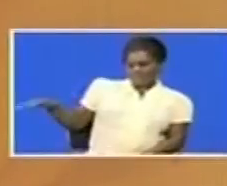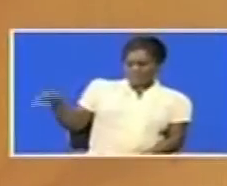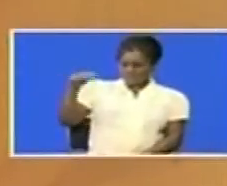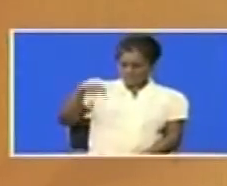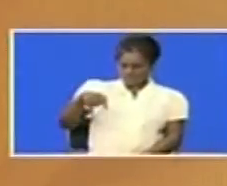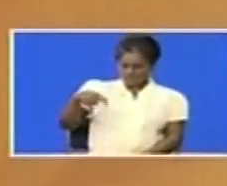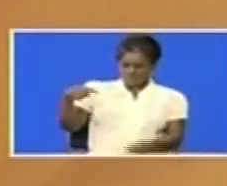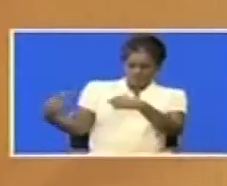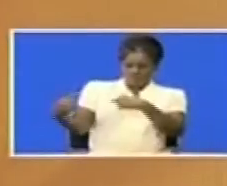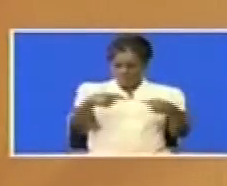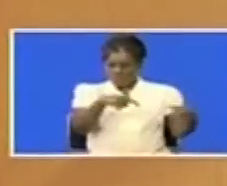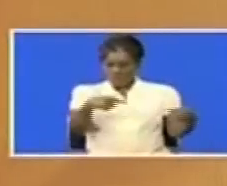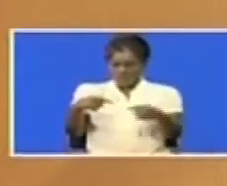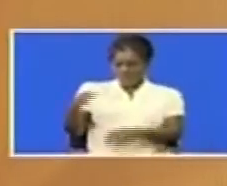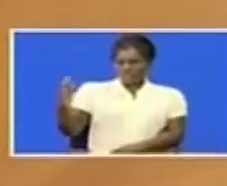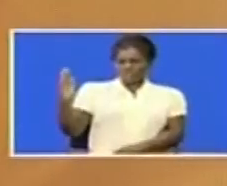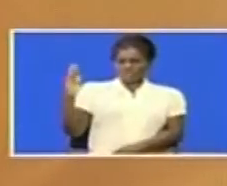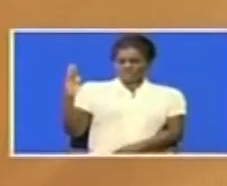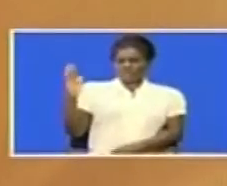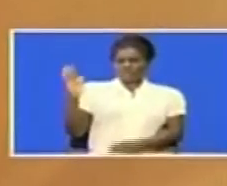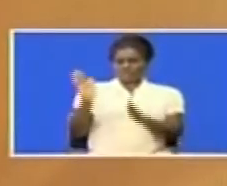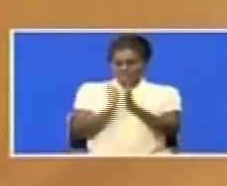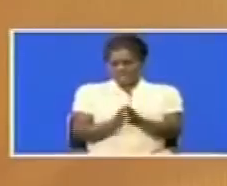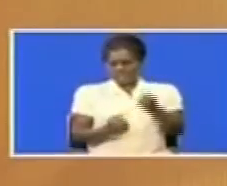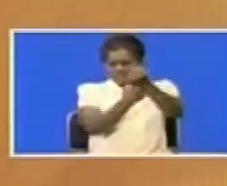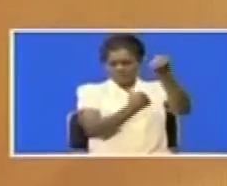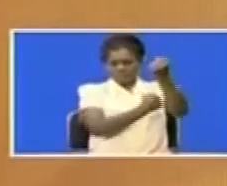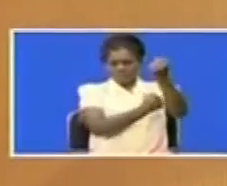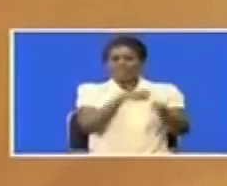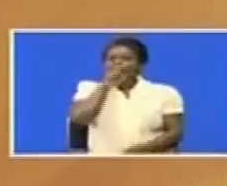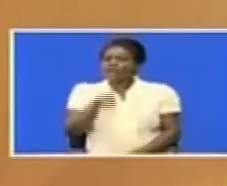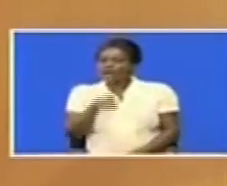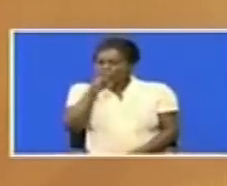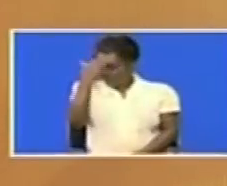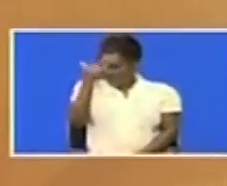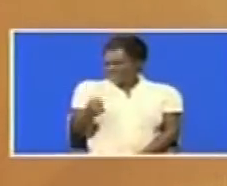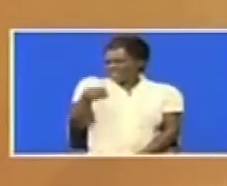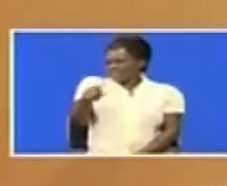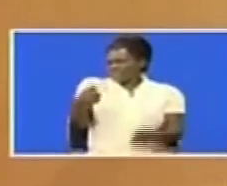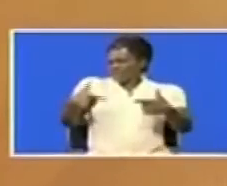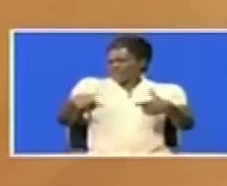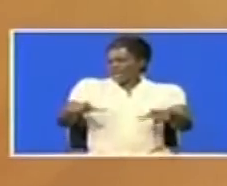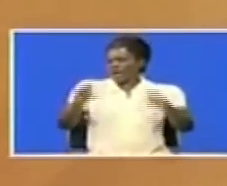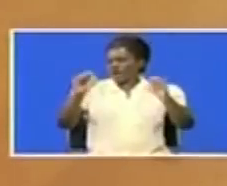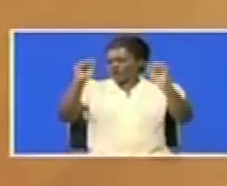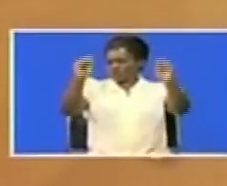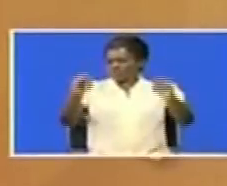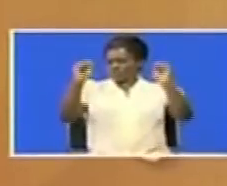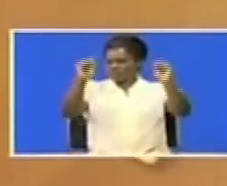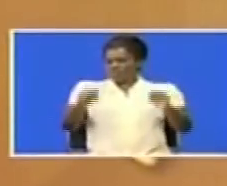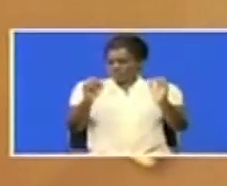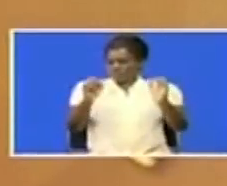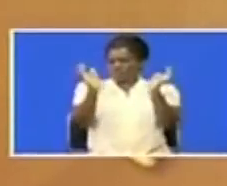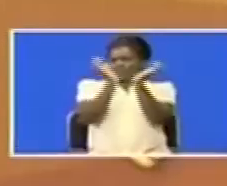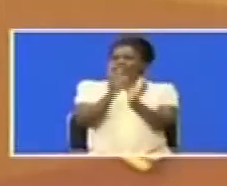Mapema leo kulizuka mzozo kati ya vyombo vya usalama na wakereketo wa chama cha KANU baada ya kugunduliwa kwamba hawataruhusiwa kuutumia uwanja